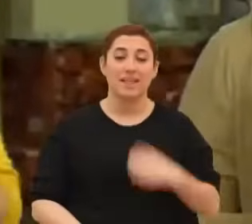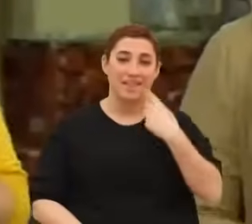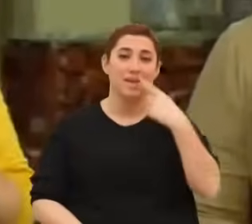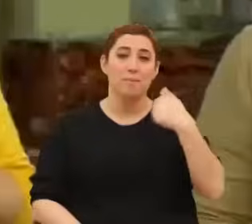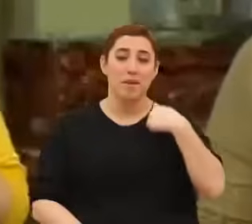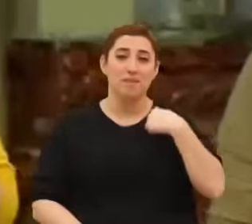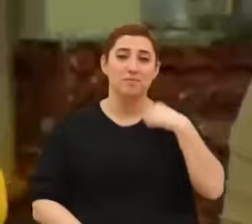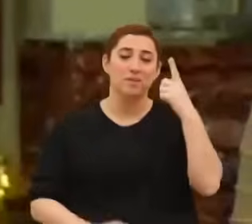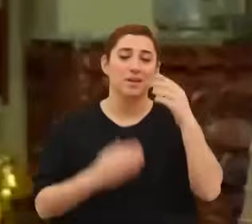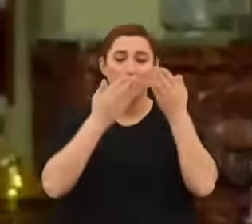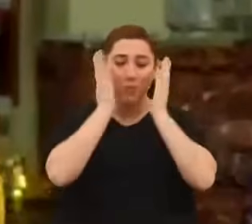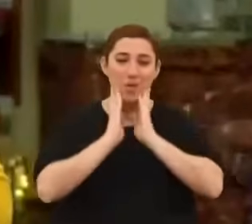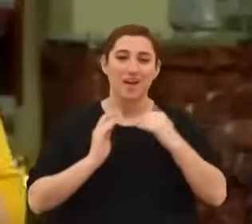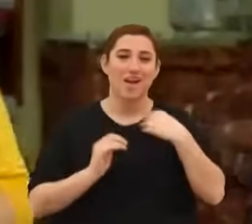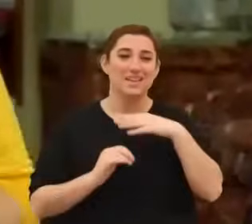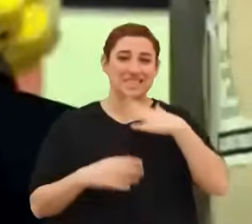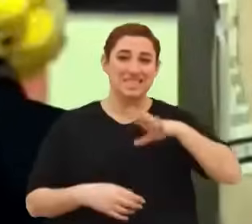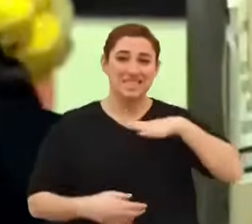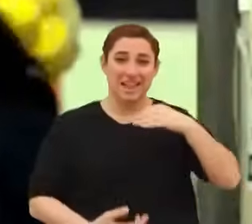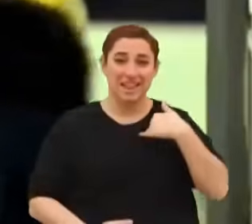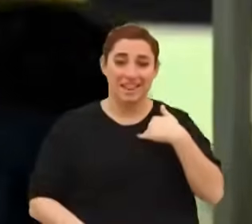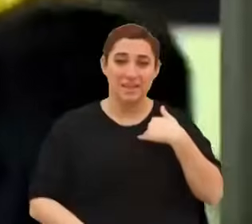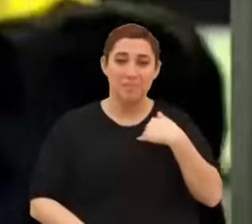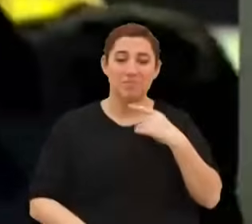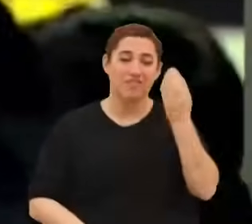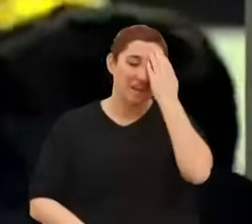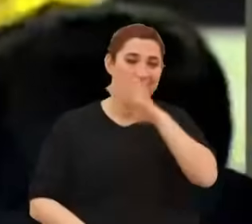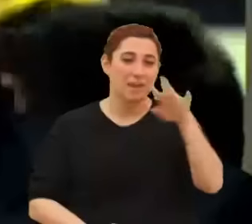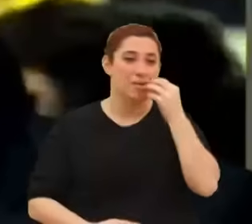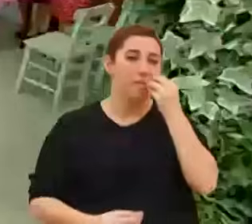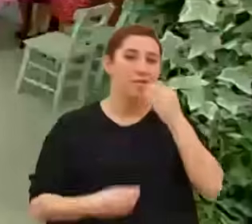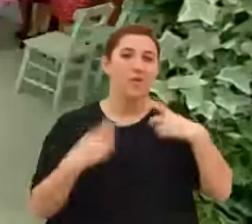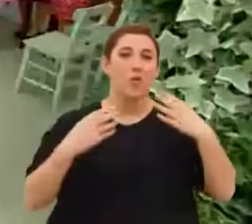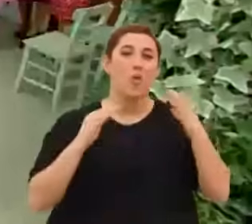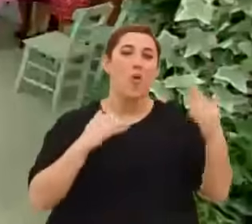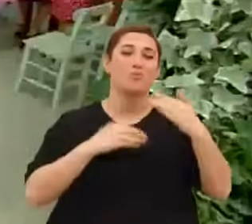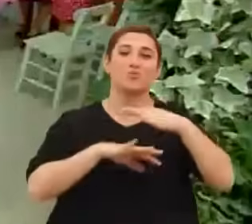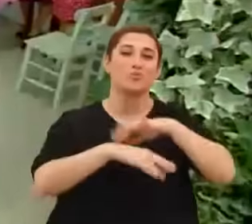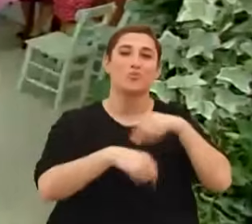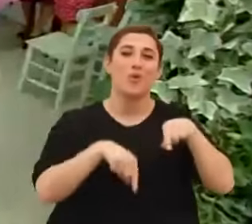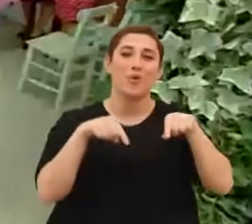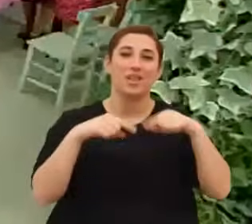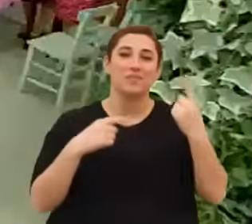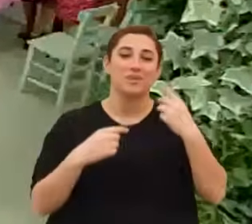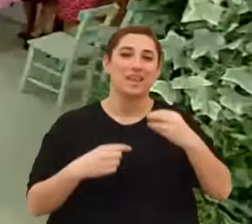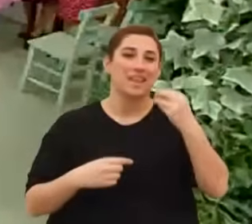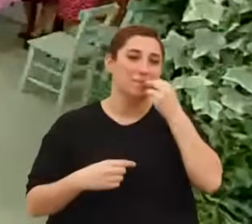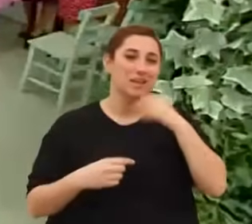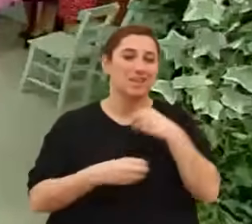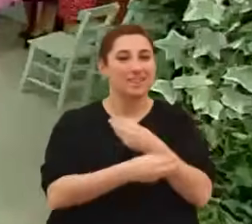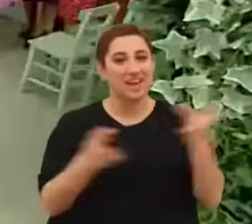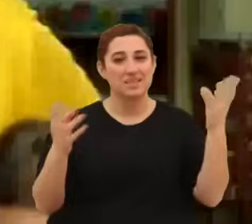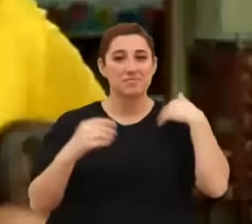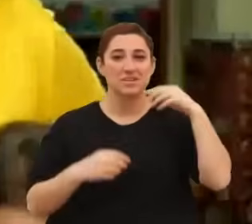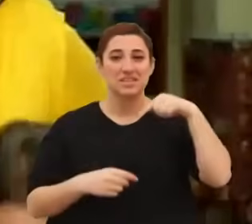diye ben bir adak adamıştım da yani böyle hani fakir fukarayı komşuya böyle bir karınlarını